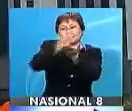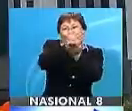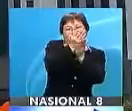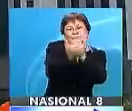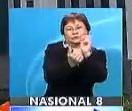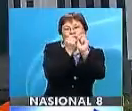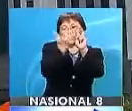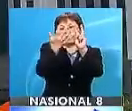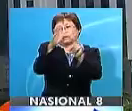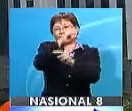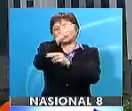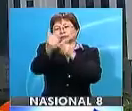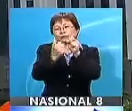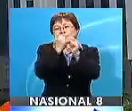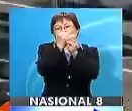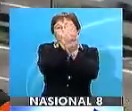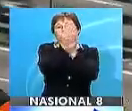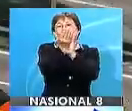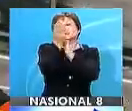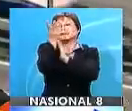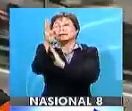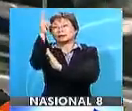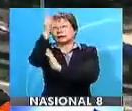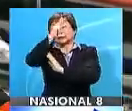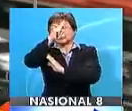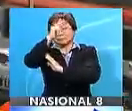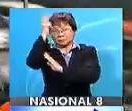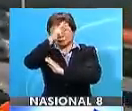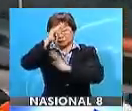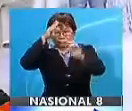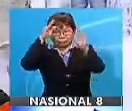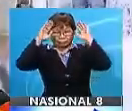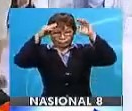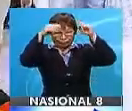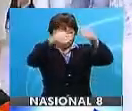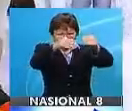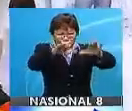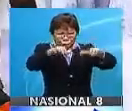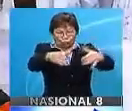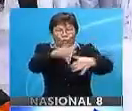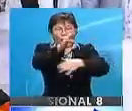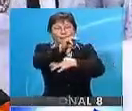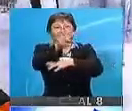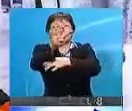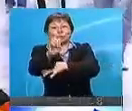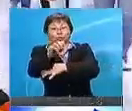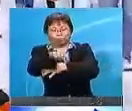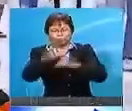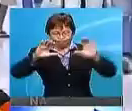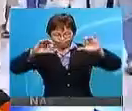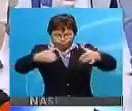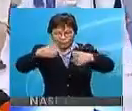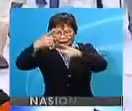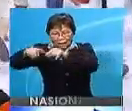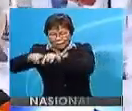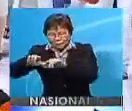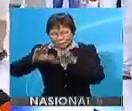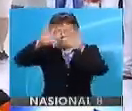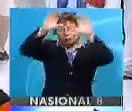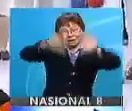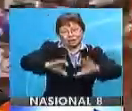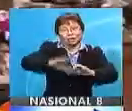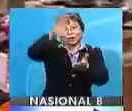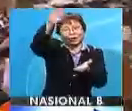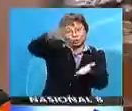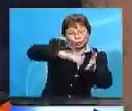2015 dan 2016 kerajaan terus memberikan keutamaan kepada golongan m40 melalui pelbagai cara termasuk